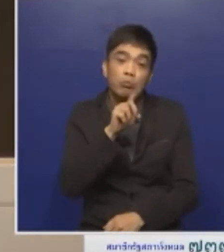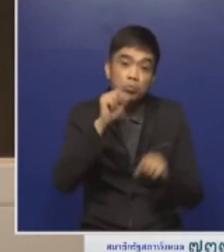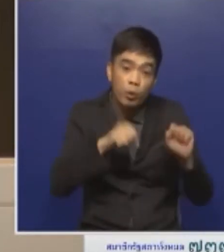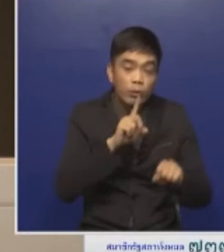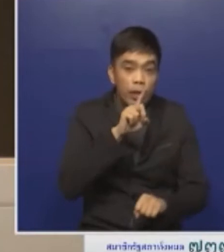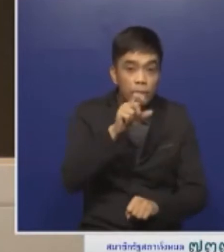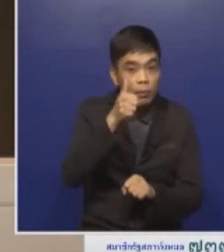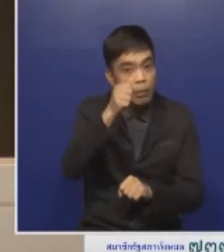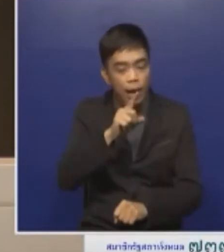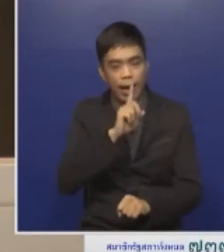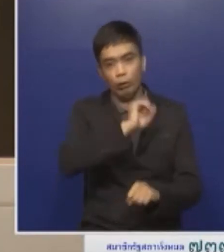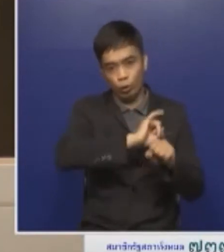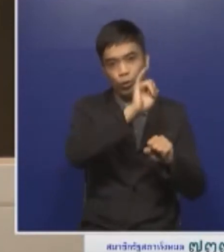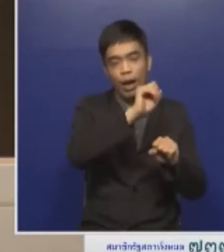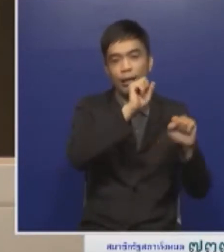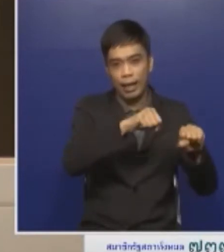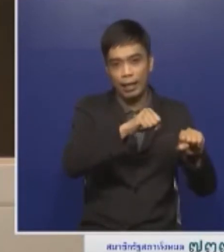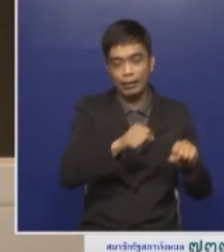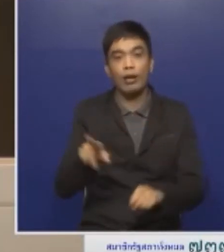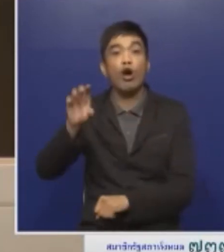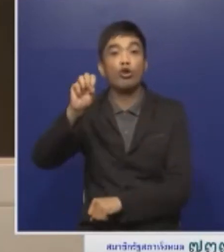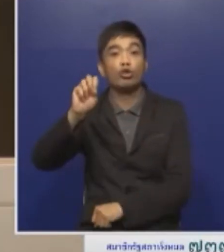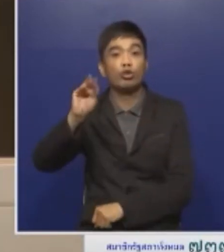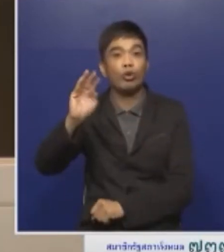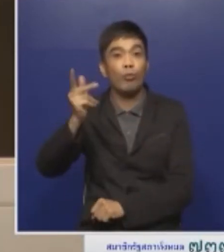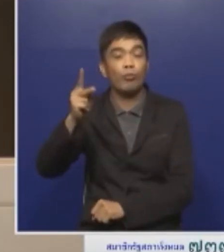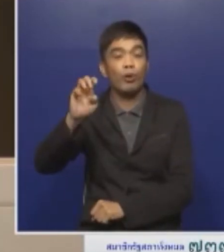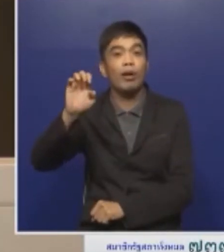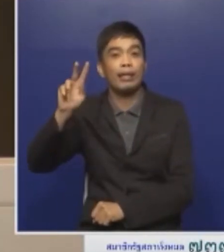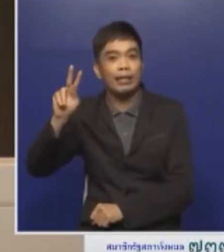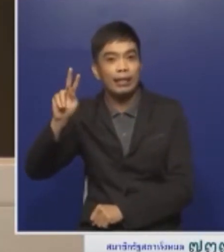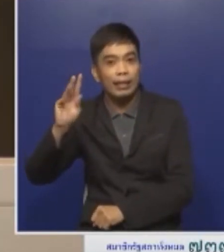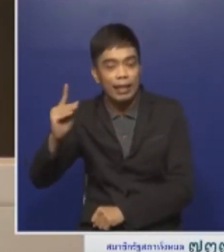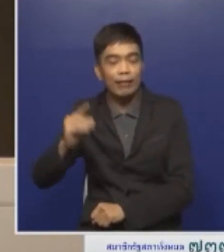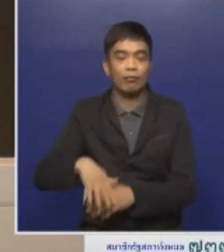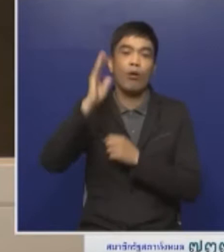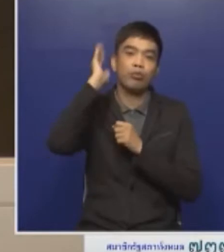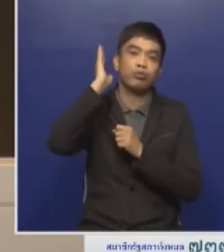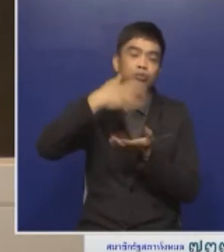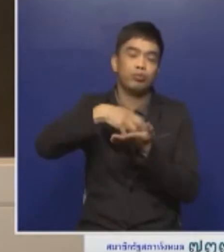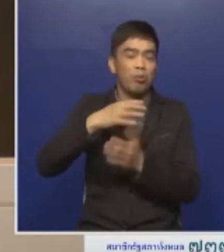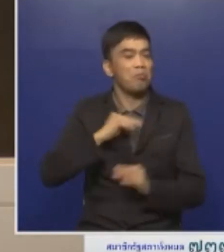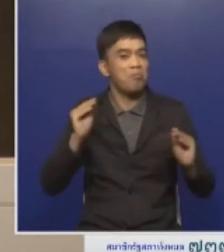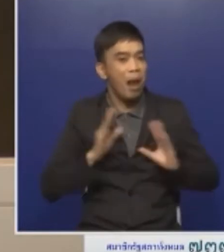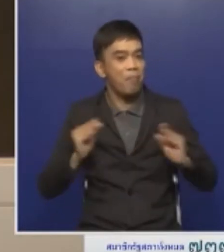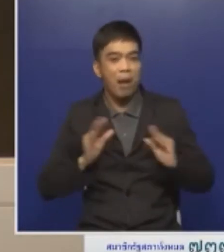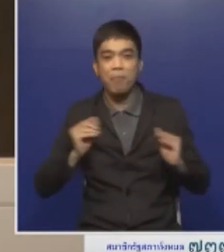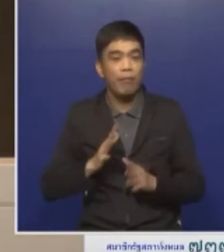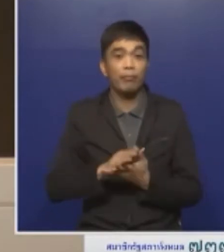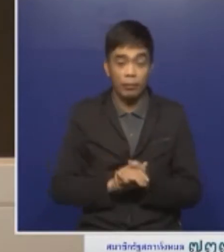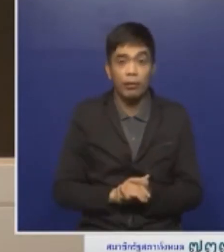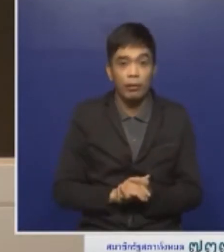พร้อมพร้้อมมอมพรอมพร้อมออมพอมพพออ